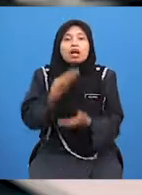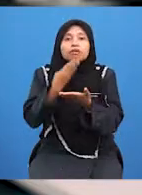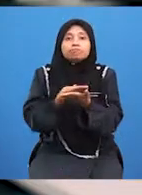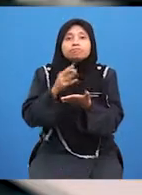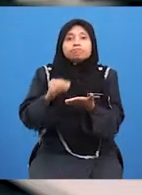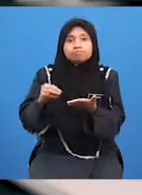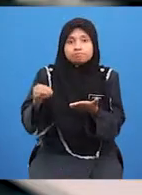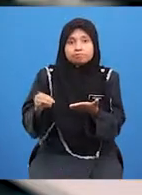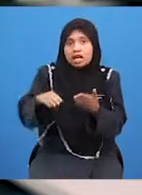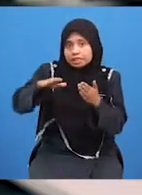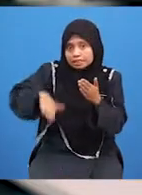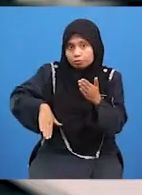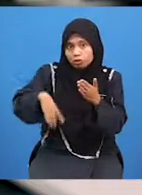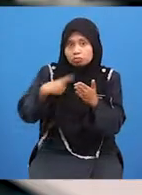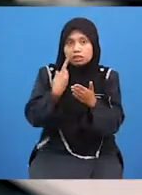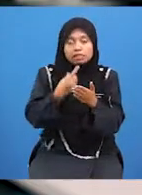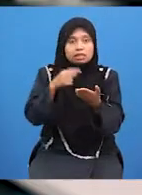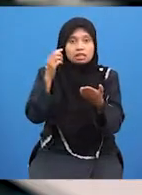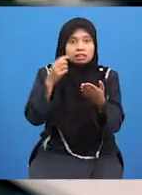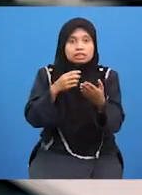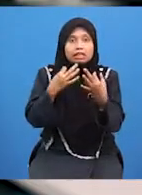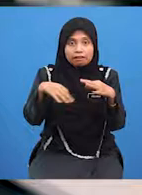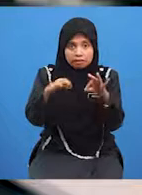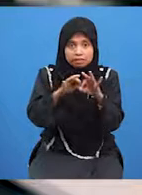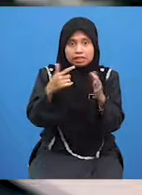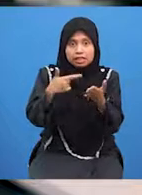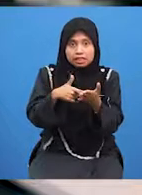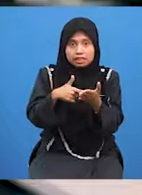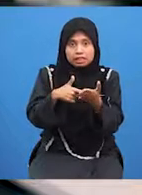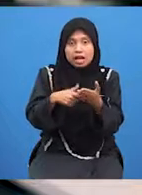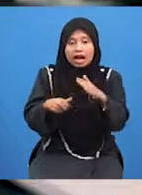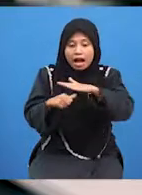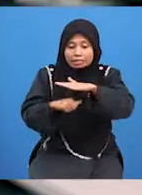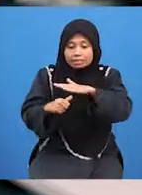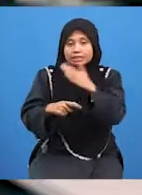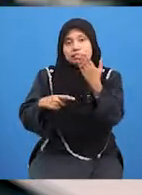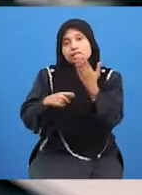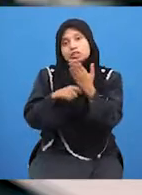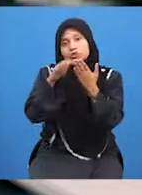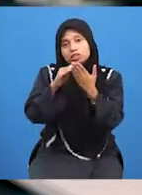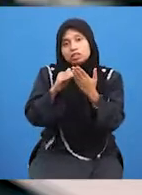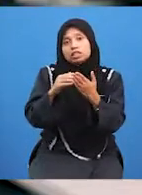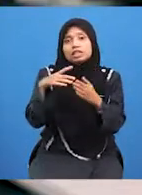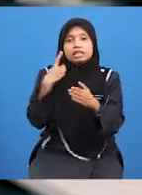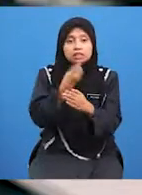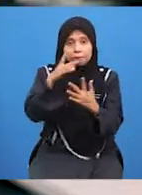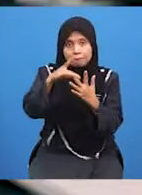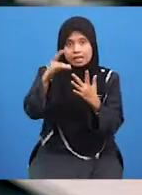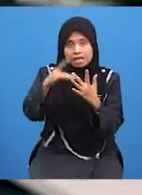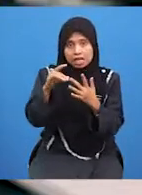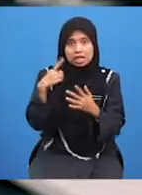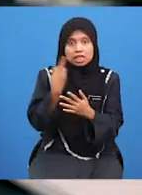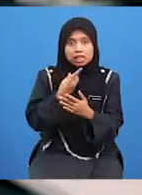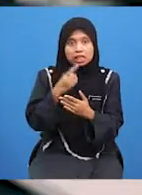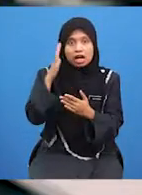murid-murid, sebelum kita membicarakan justifikasi bagi asas teknologi yang bakal dipilih, kita akan mengulang